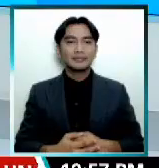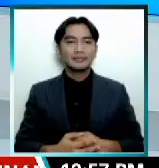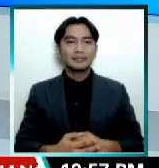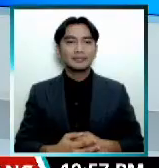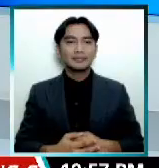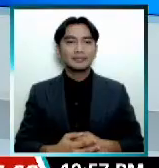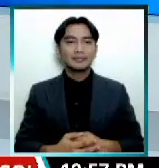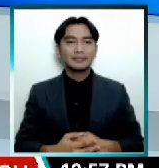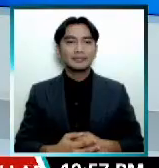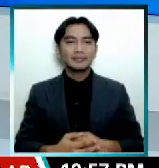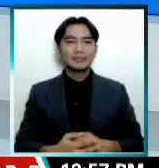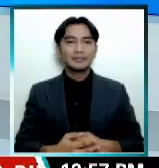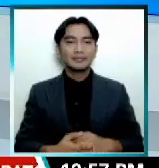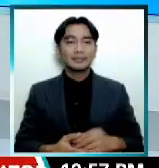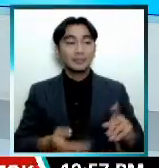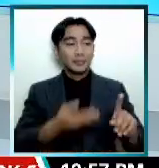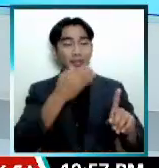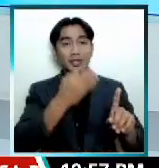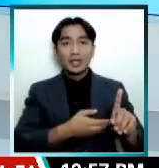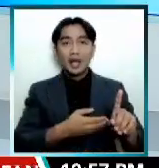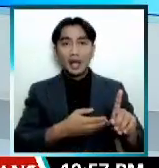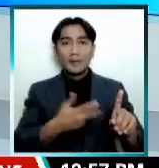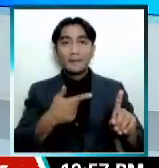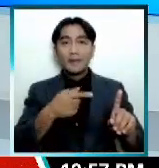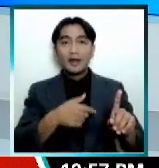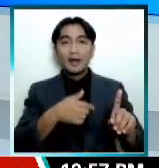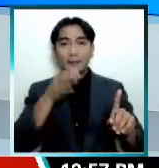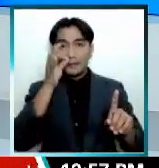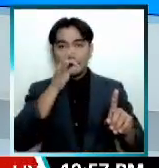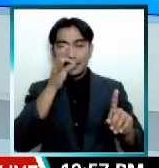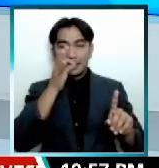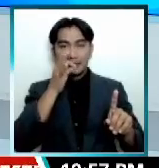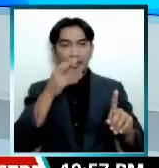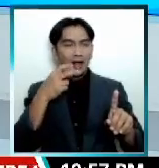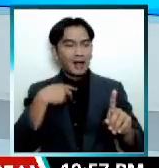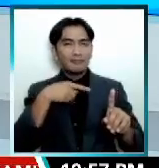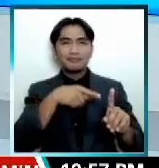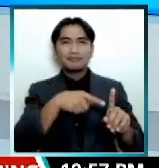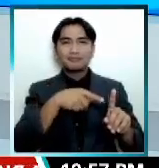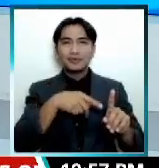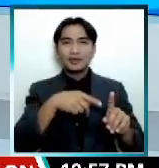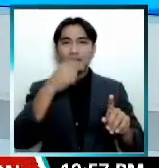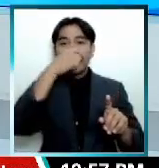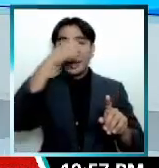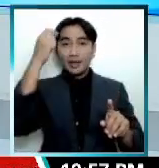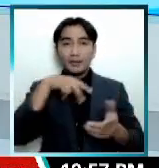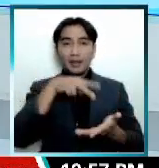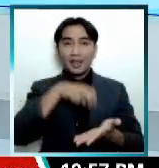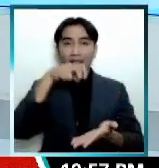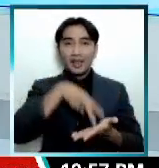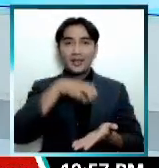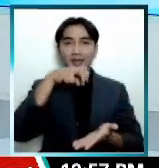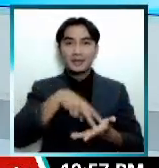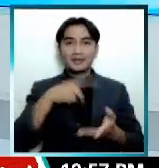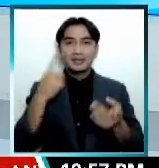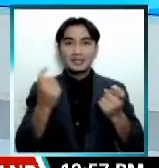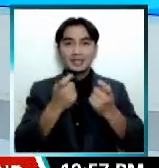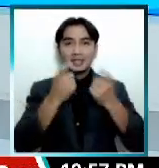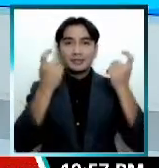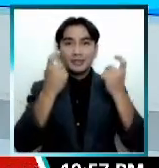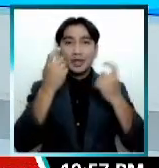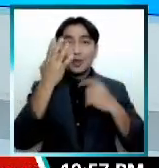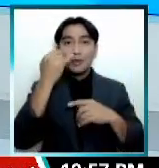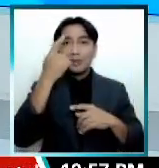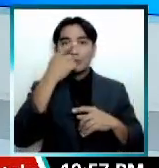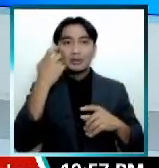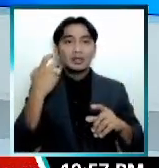Isang Pinay fresh grad sa Dallas, Texas ang nagtatalon sa tuwa sa kanyang graduation celebration. Dahil yan sa surprise